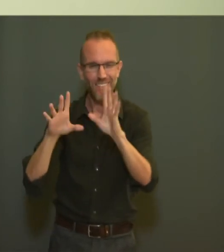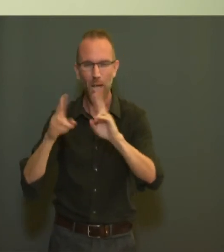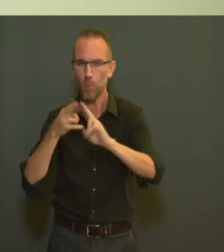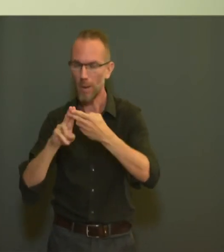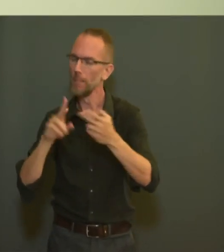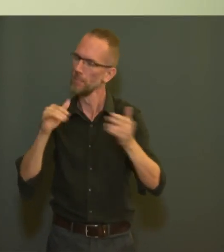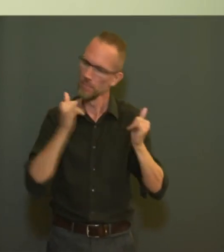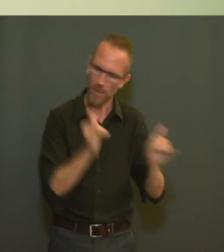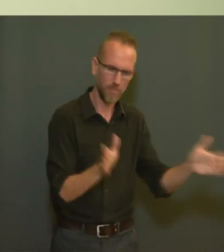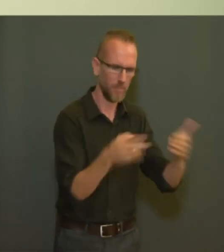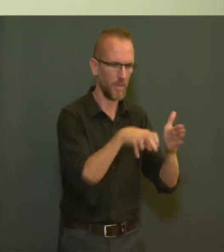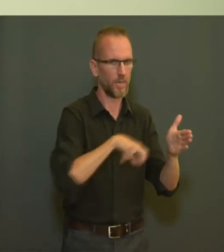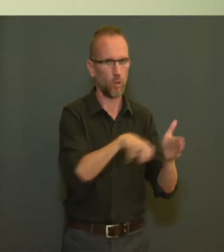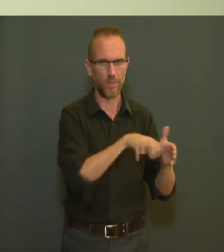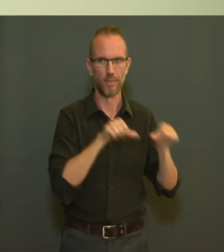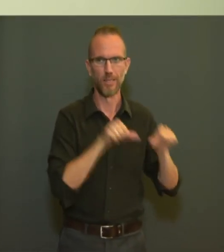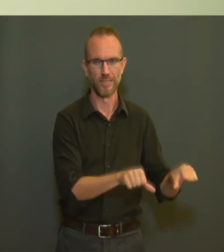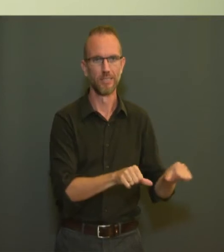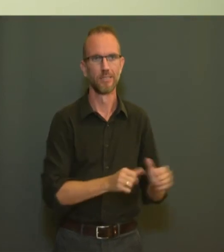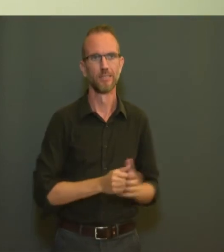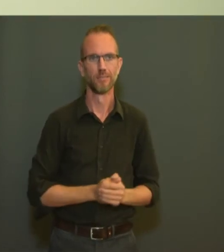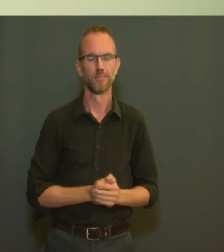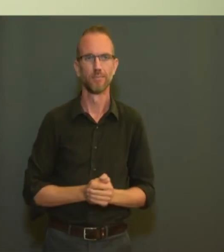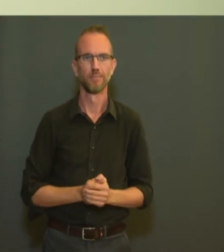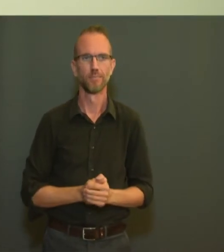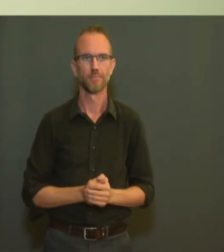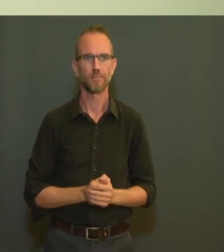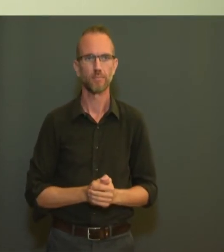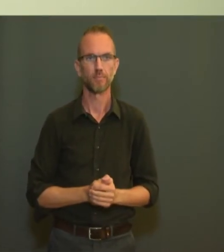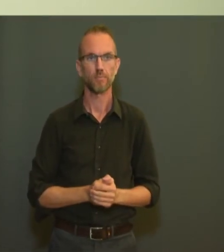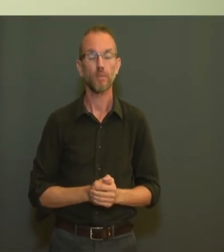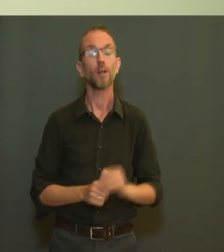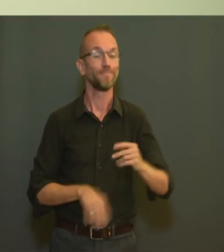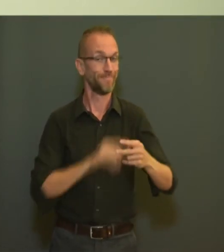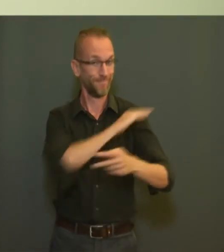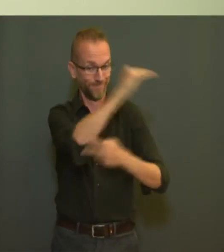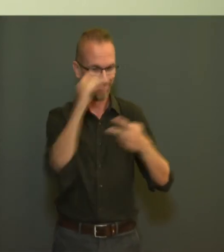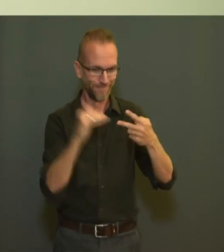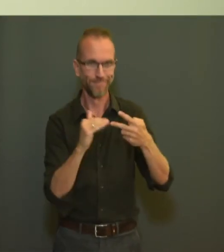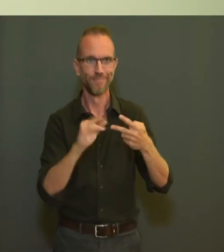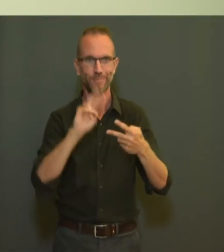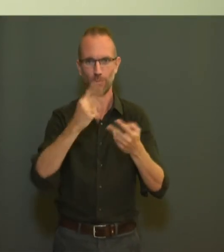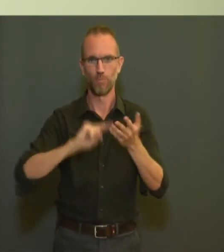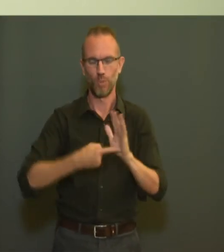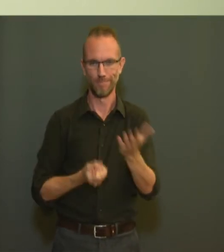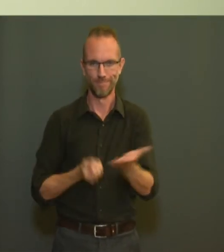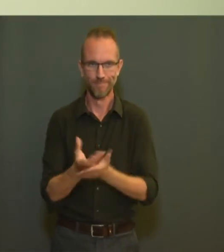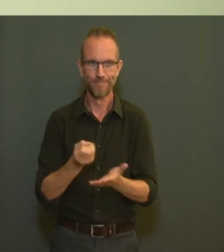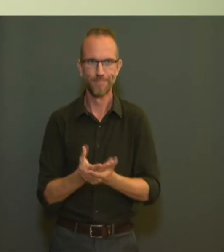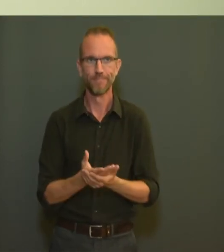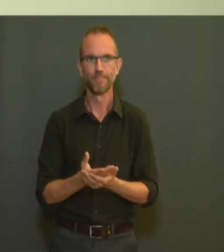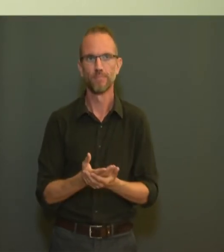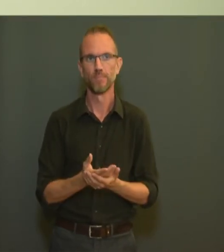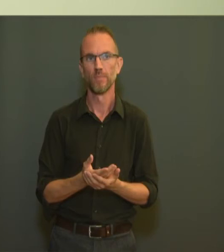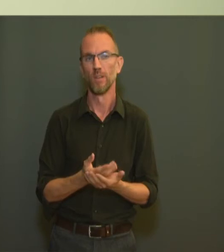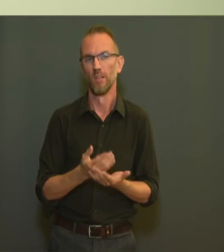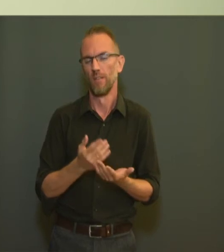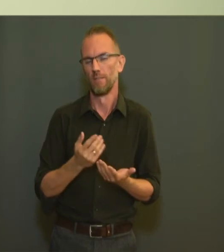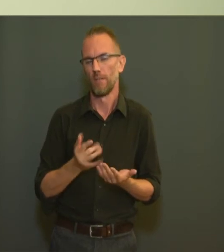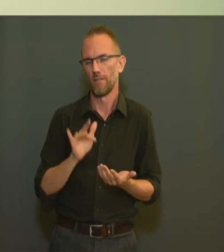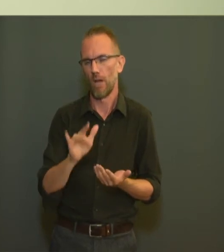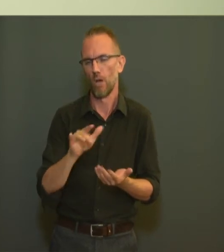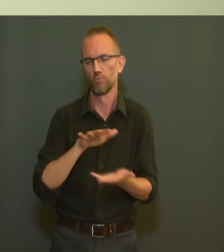Un deuxième sujet qu'on voudrait aborder avec vous, parce qu'il va certainement être discuté dans la presse dans les jours qui viennent, ce sont